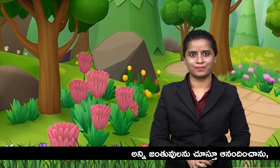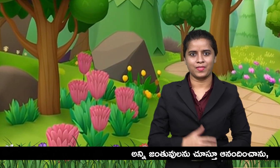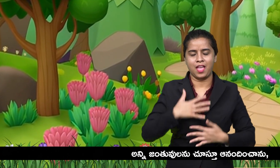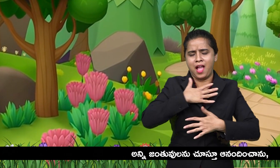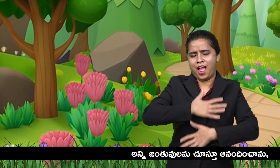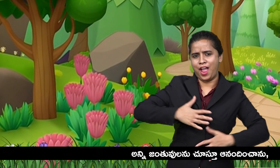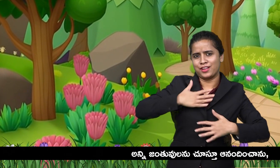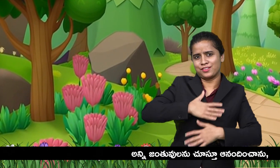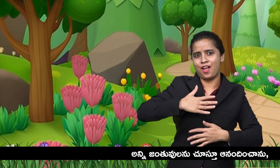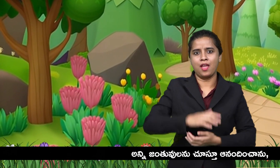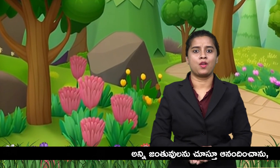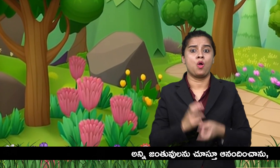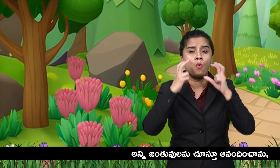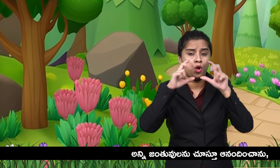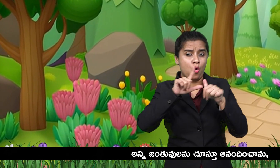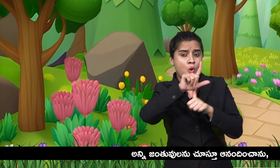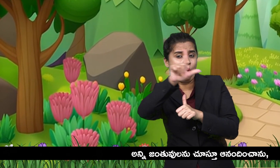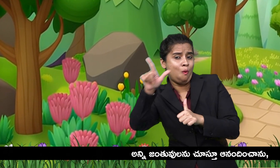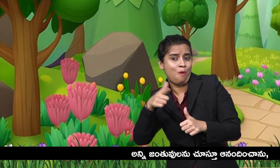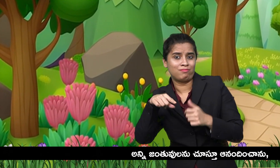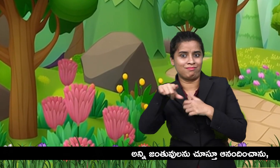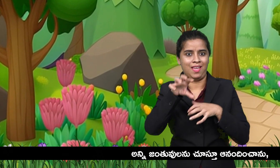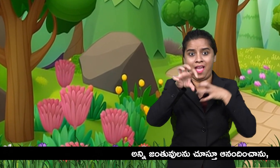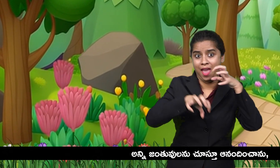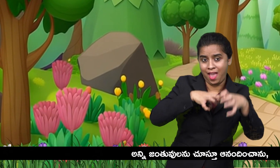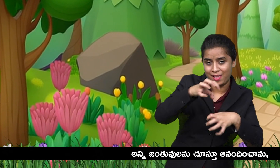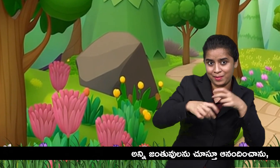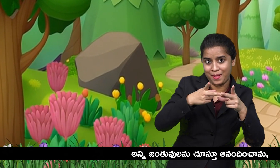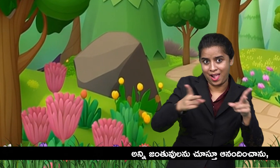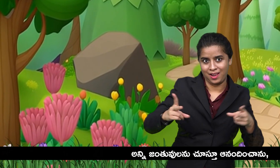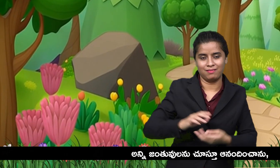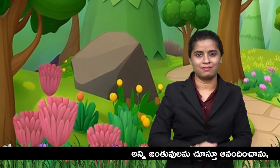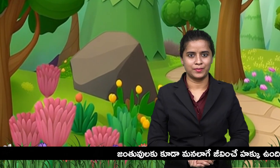అన్ని జంతువులను చూస్తూ ఆనందించాను.